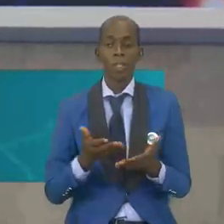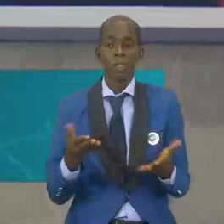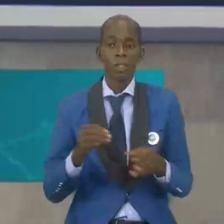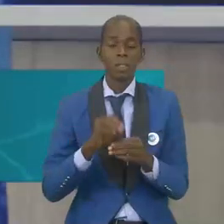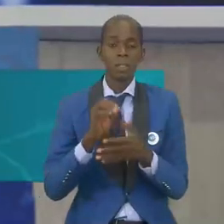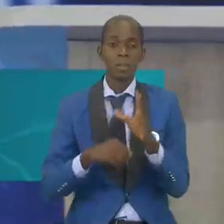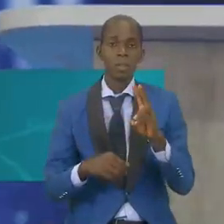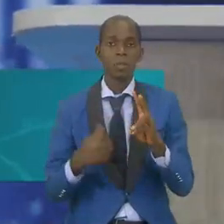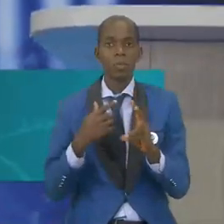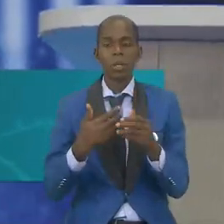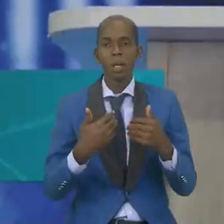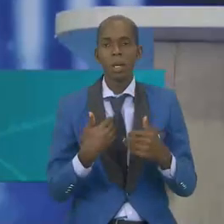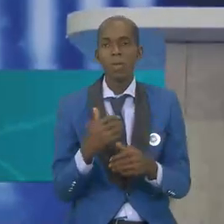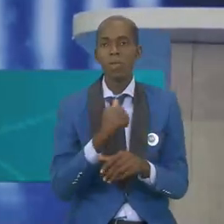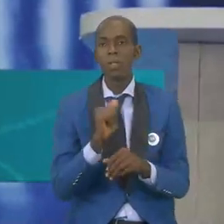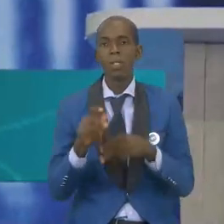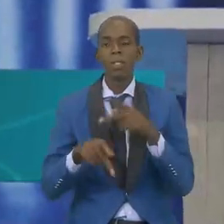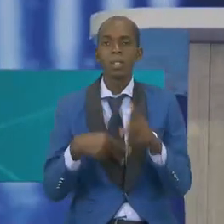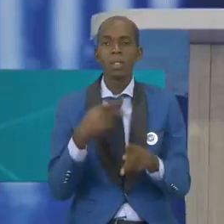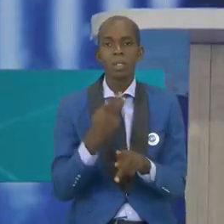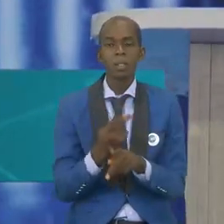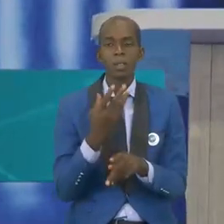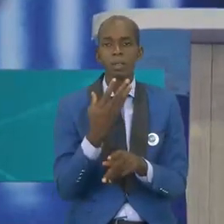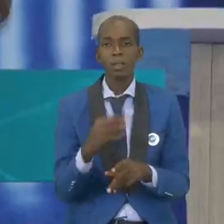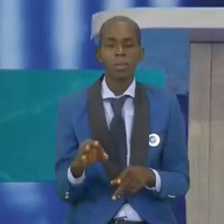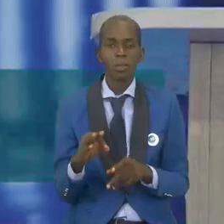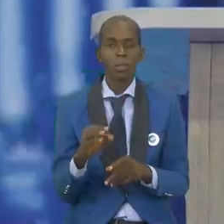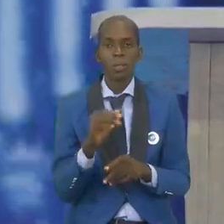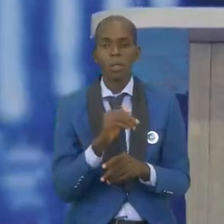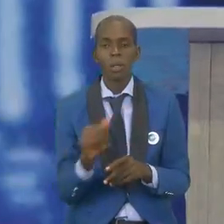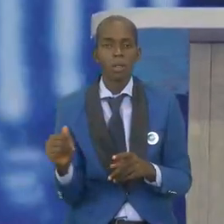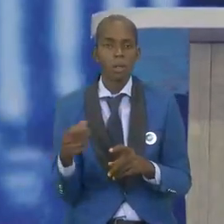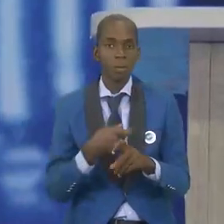Chapitre 6 de Daniel. C'est là où nous avons